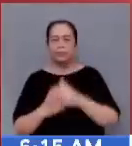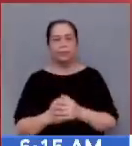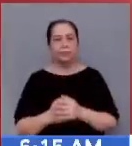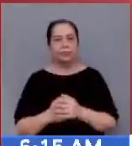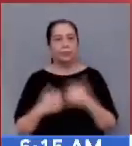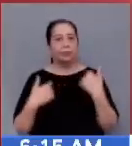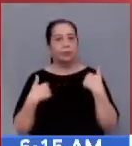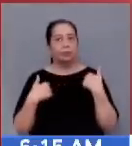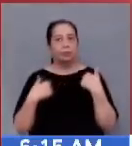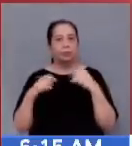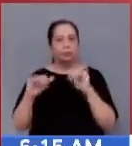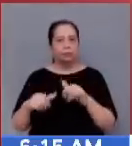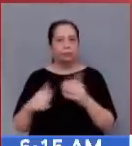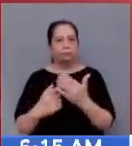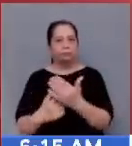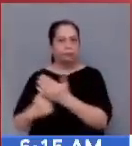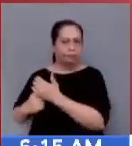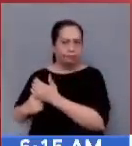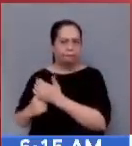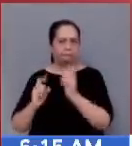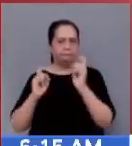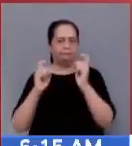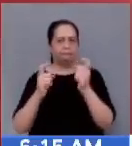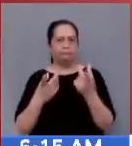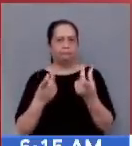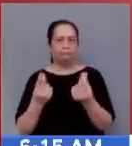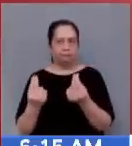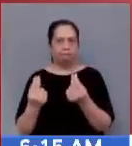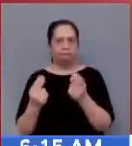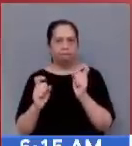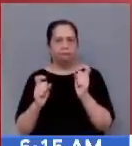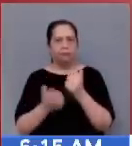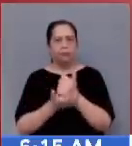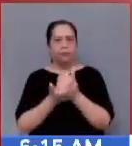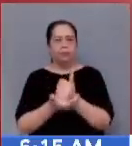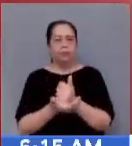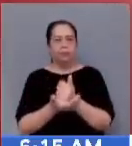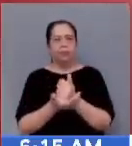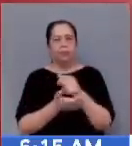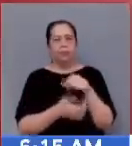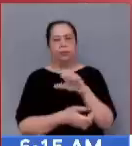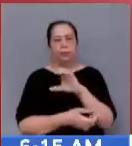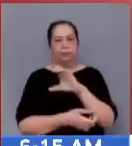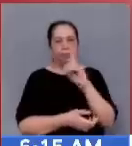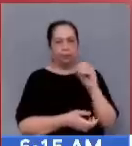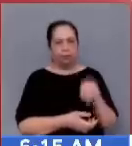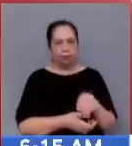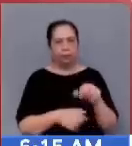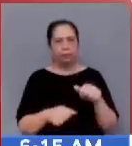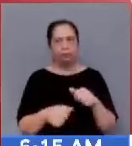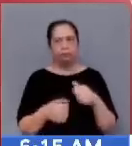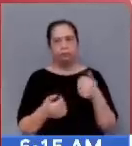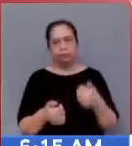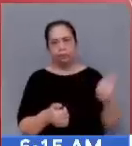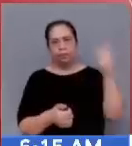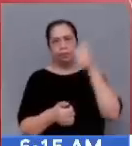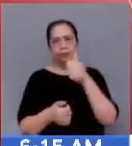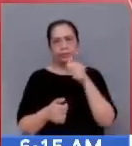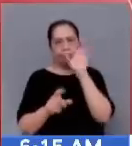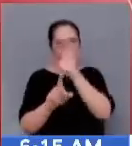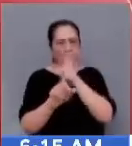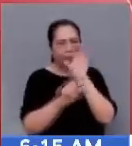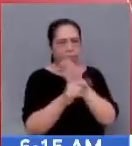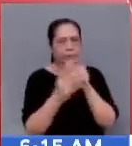it kasi very fast ang action ng City Epidemiology and Surveillance Unit. So they were able to trace up to the